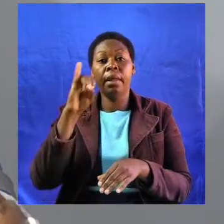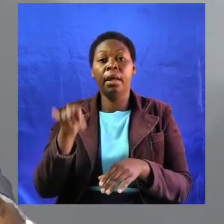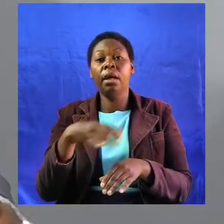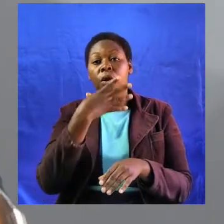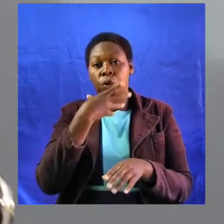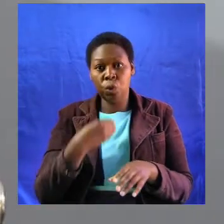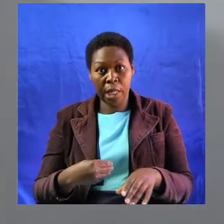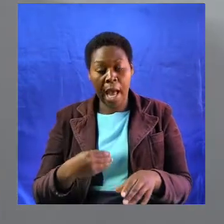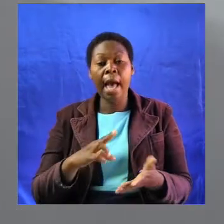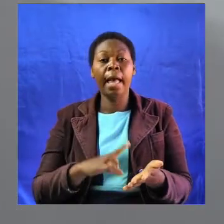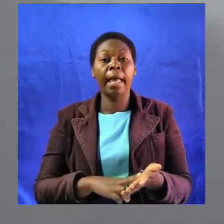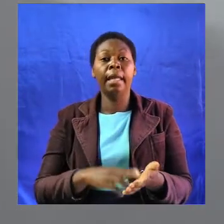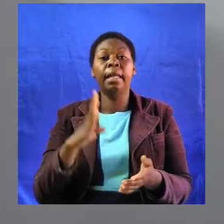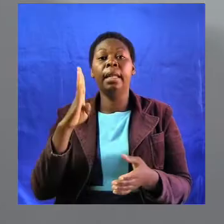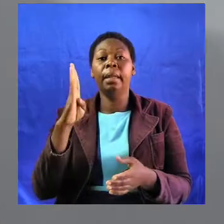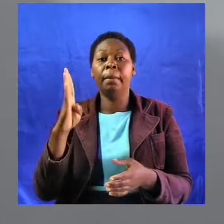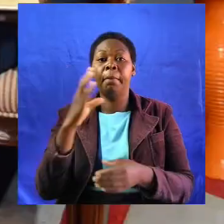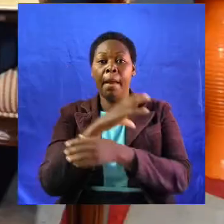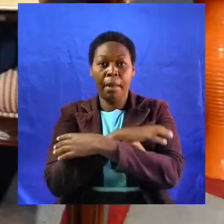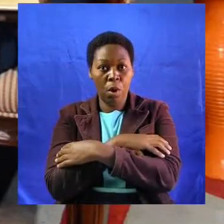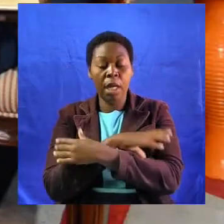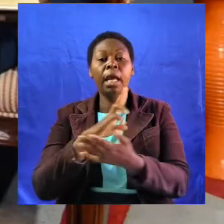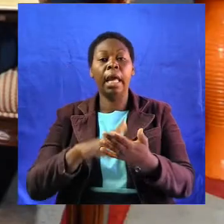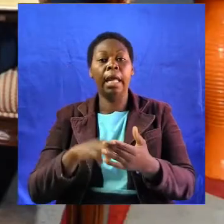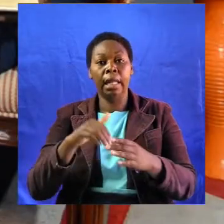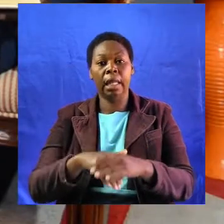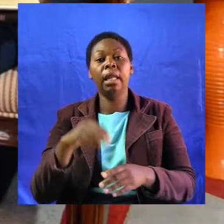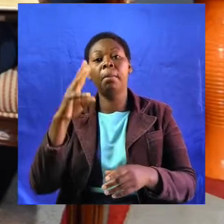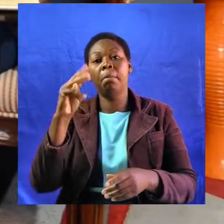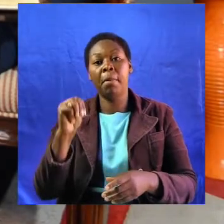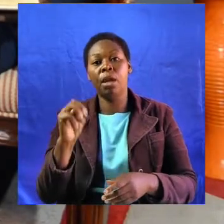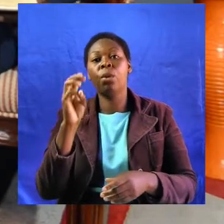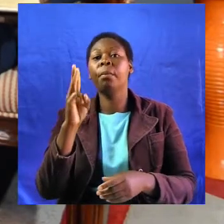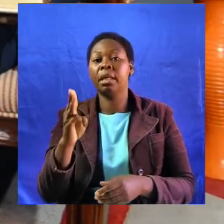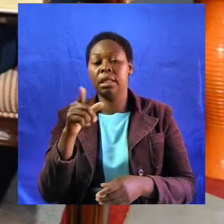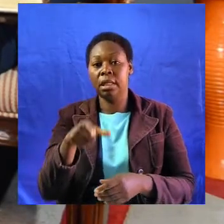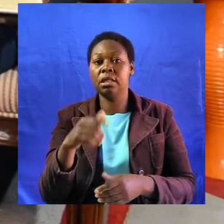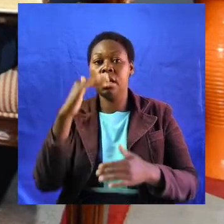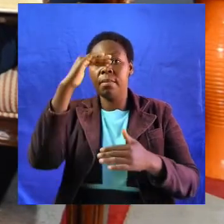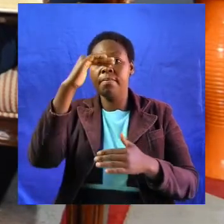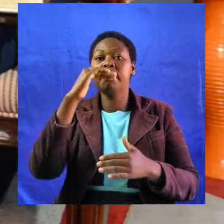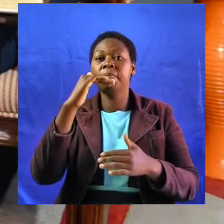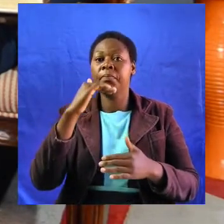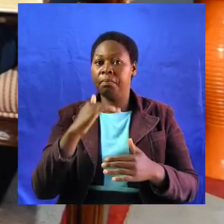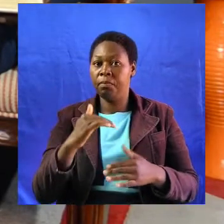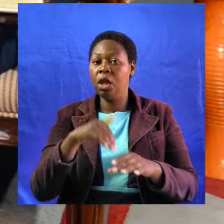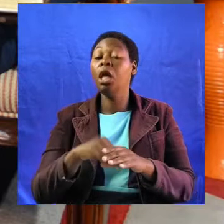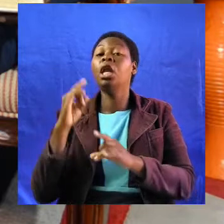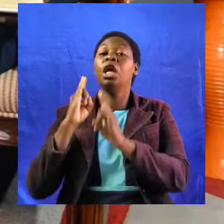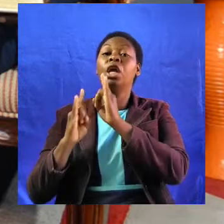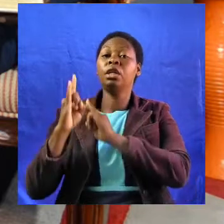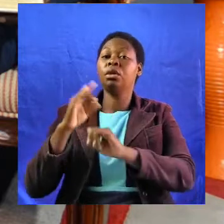Empire ndobva tazonosvika muMedo Persia nekuti ndokutedzana kwaiita nhoroondo yenyika. Tichiri